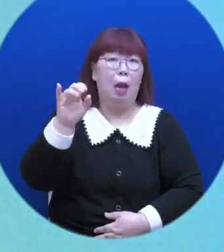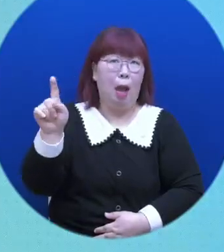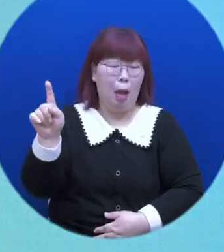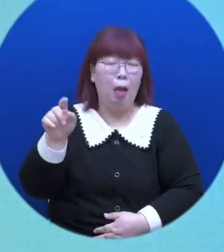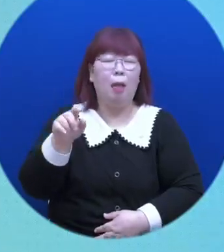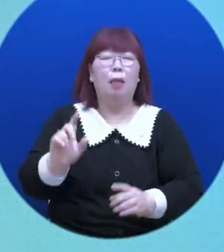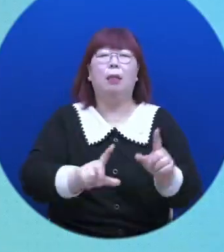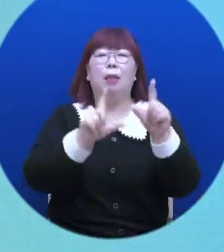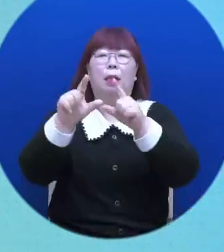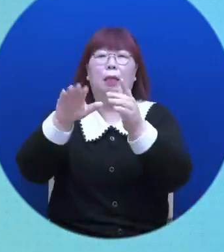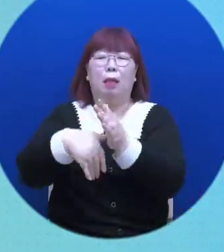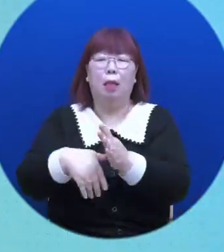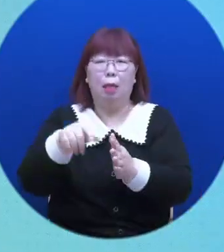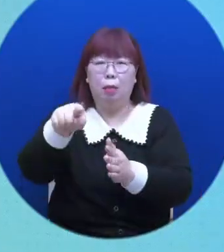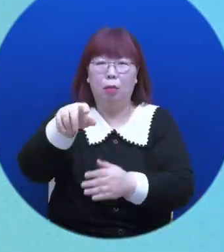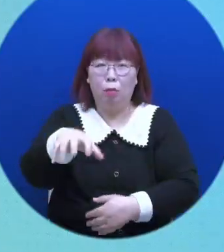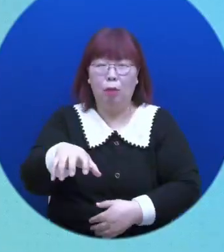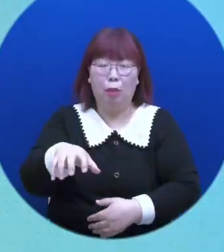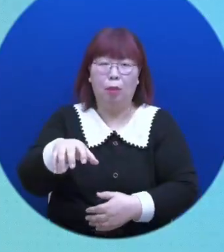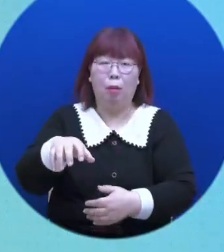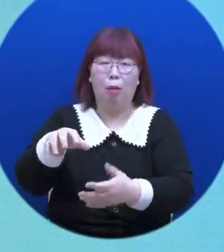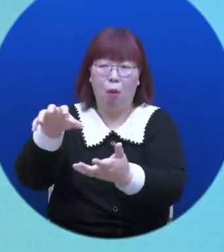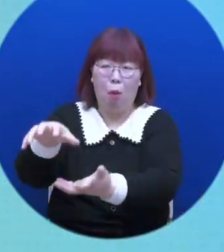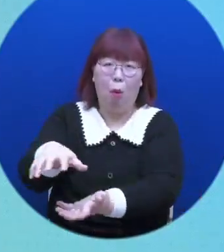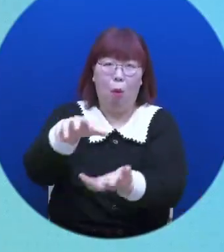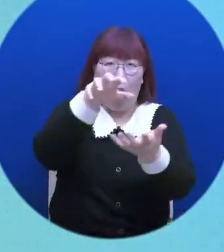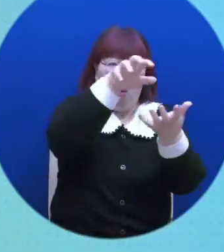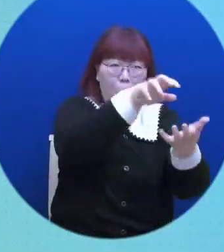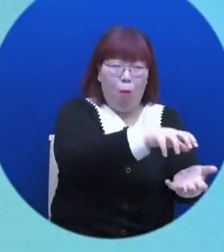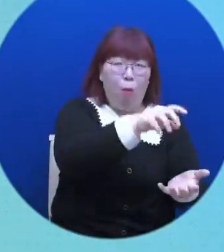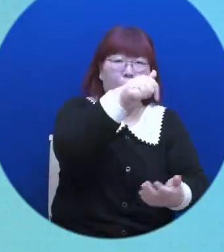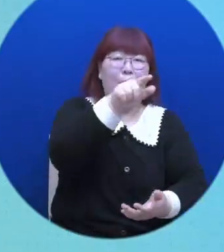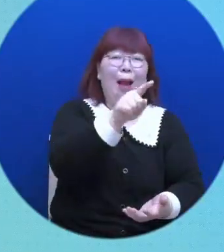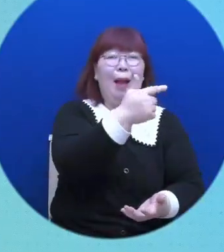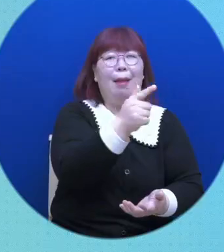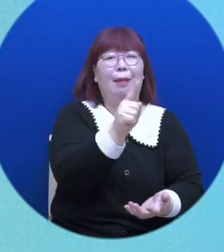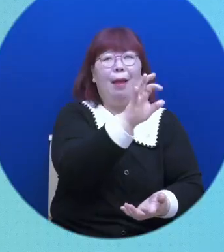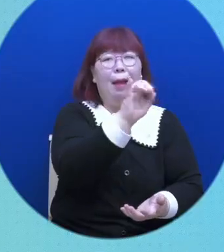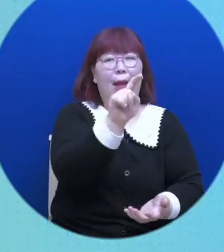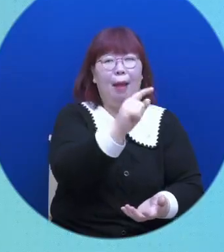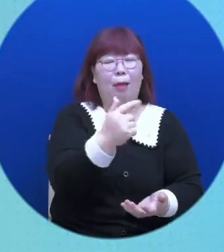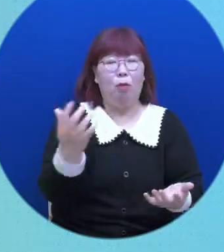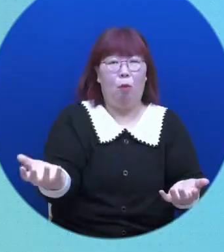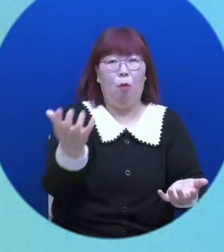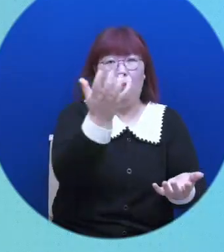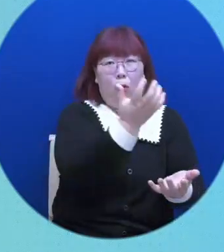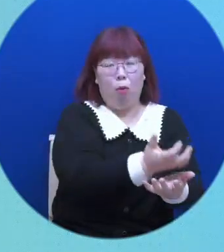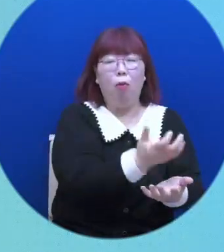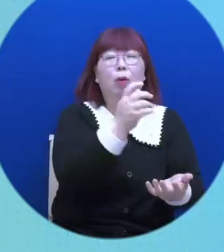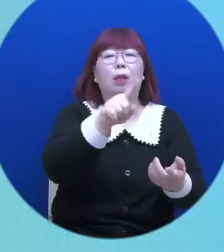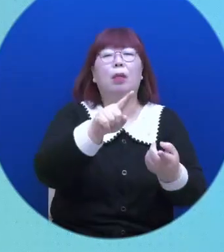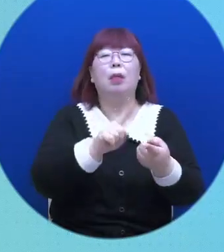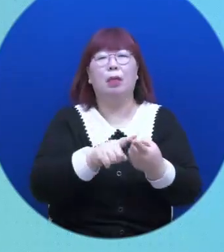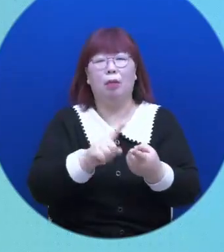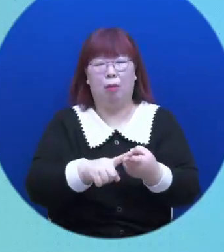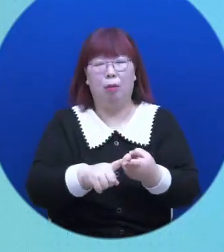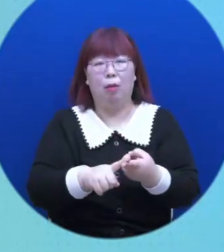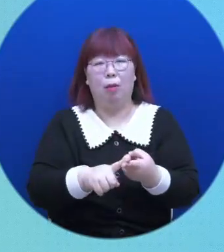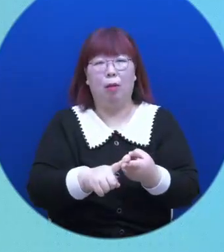파내서 그들이 가나안으로 온 부분을 이사야는 이